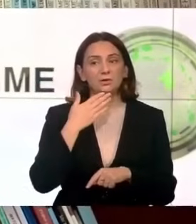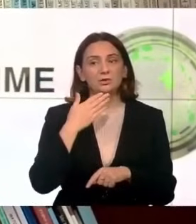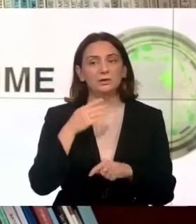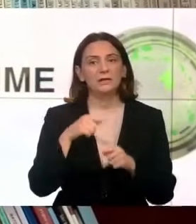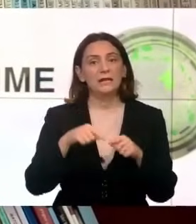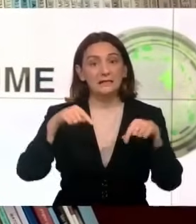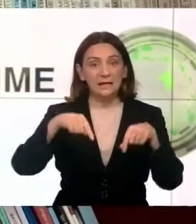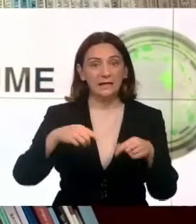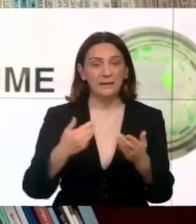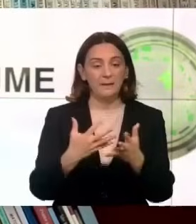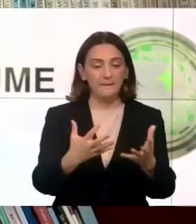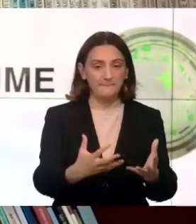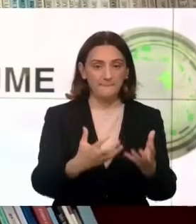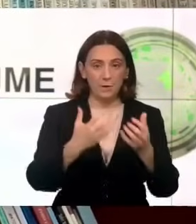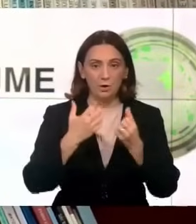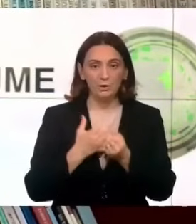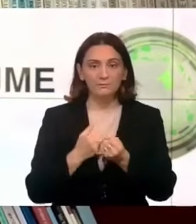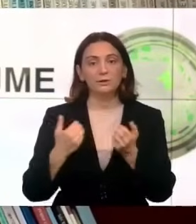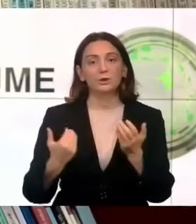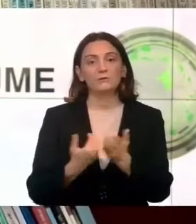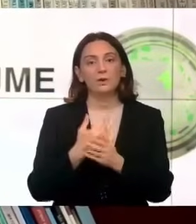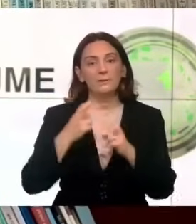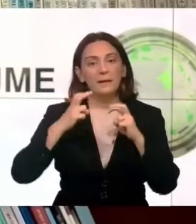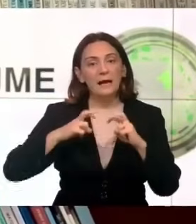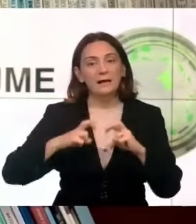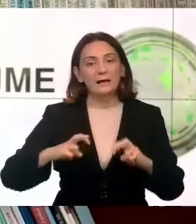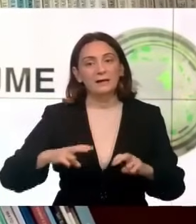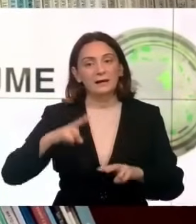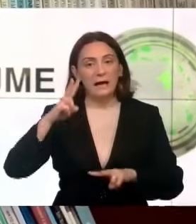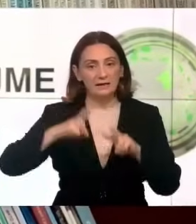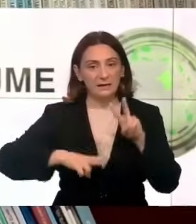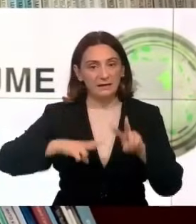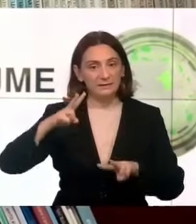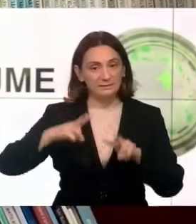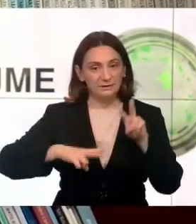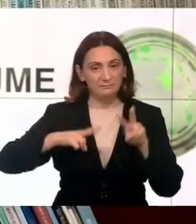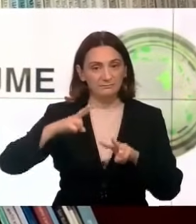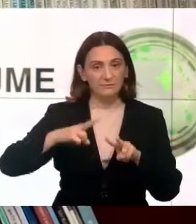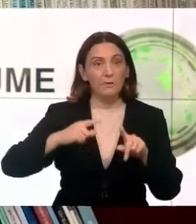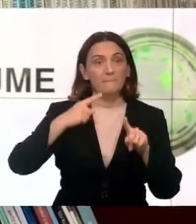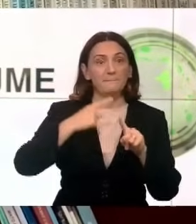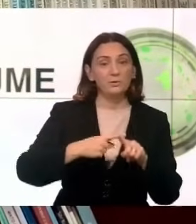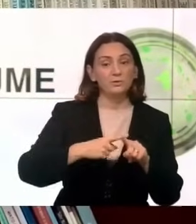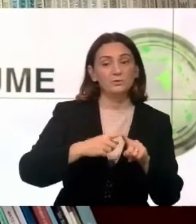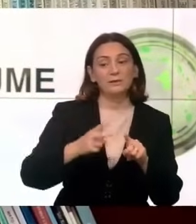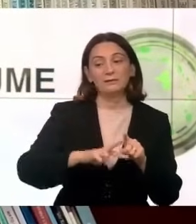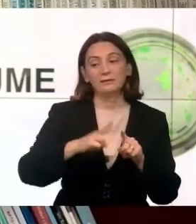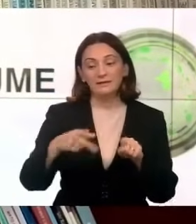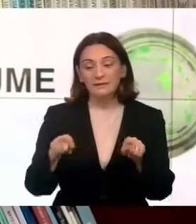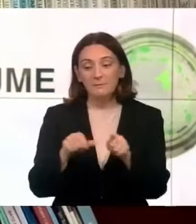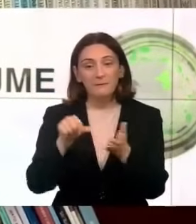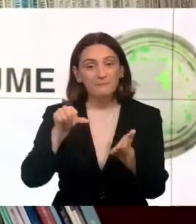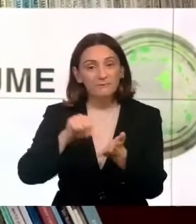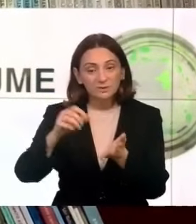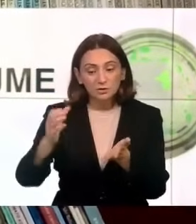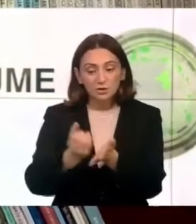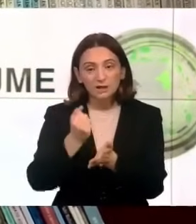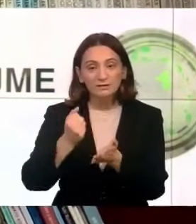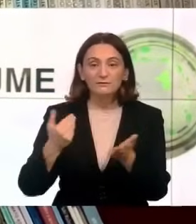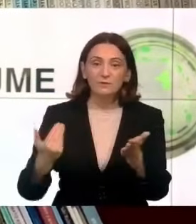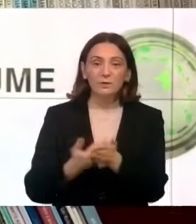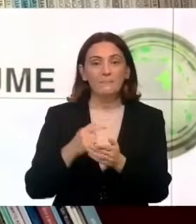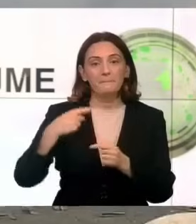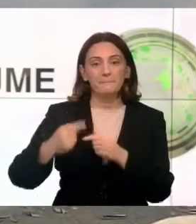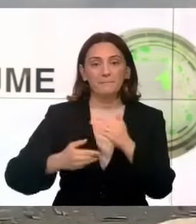tonë kulturore, qoftë materiale edhe jo materiale. Nuk do të thosha do të vijojnë, ne jemi duke gërmuar përsëri në parkun arkeologjik